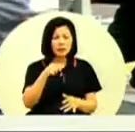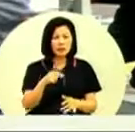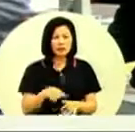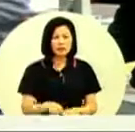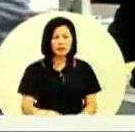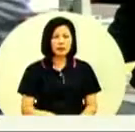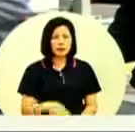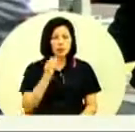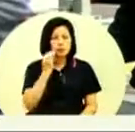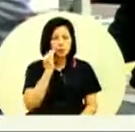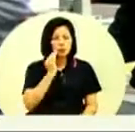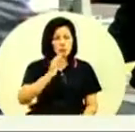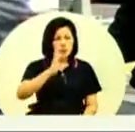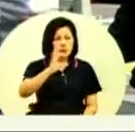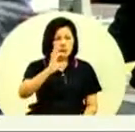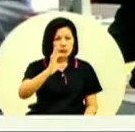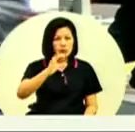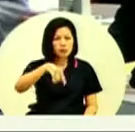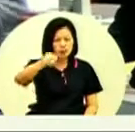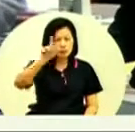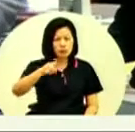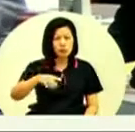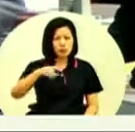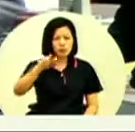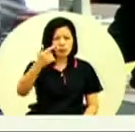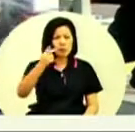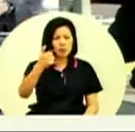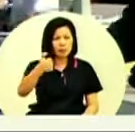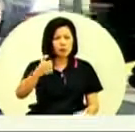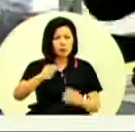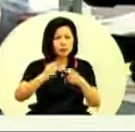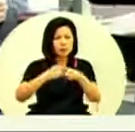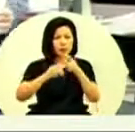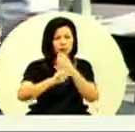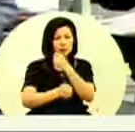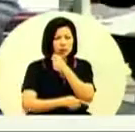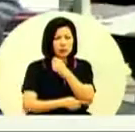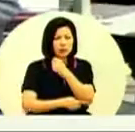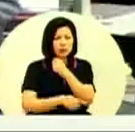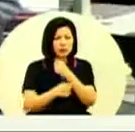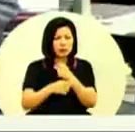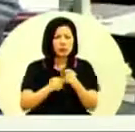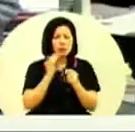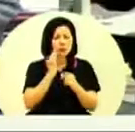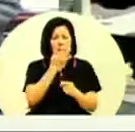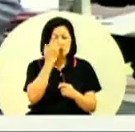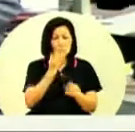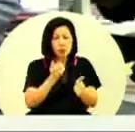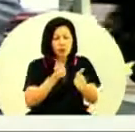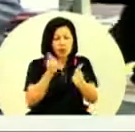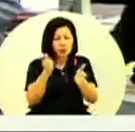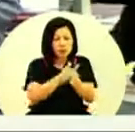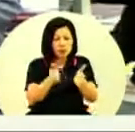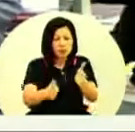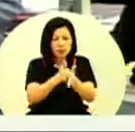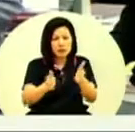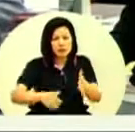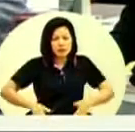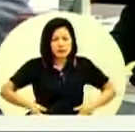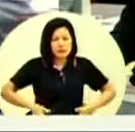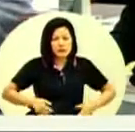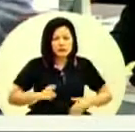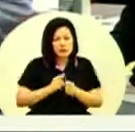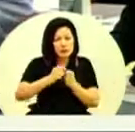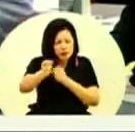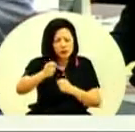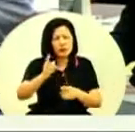要去变速，爱650公尺，啊对一个有当时咱坐游览车较紧急，我感觉安尼是伤远。